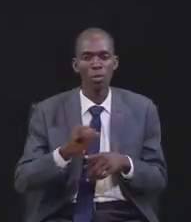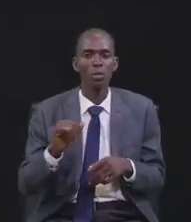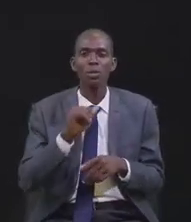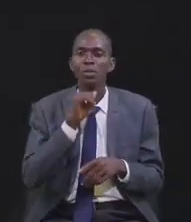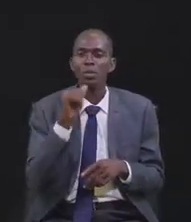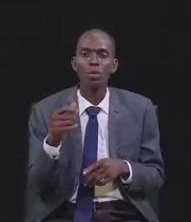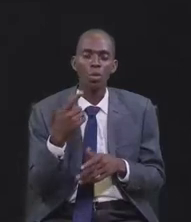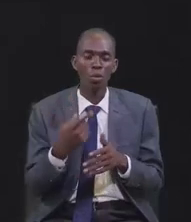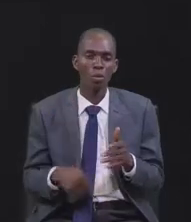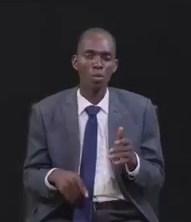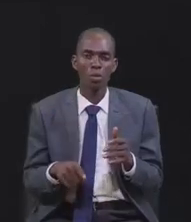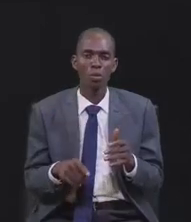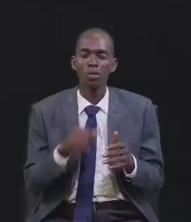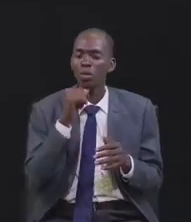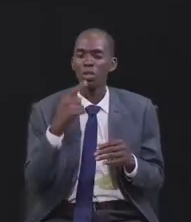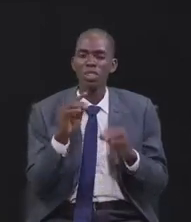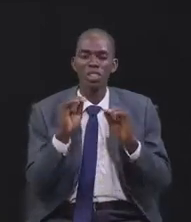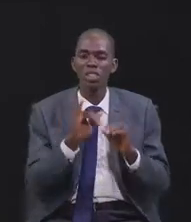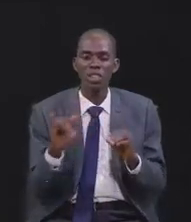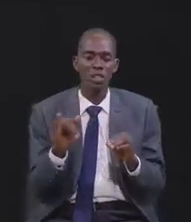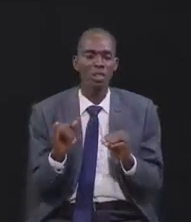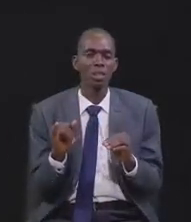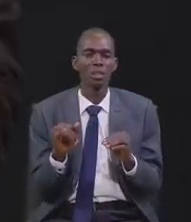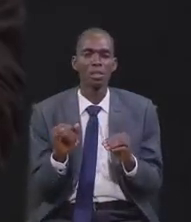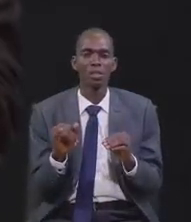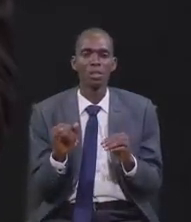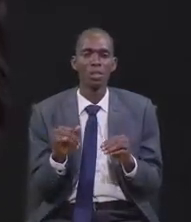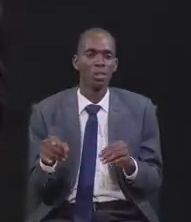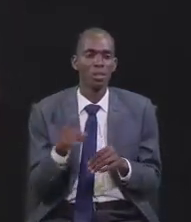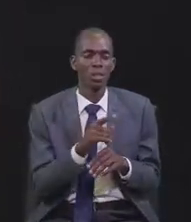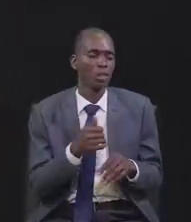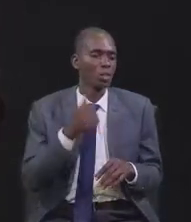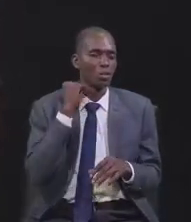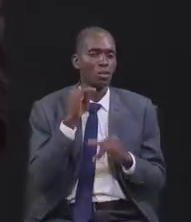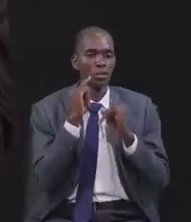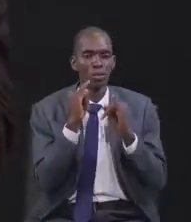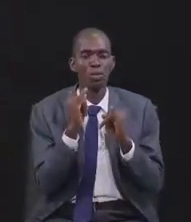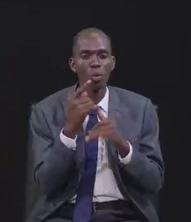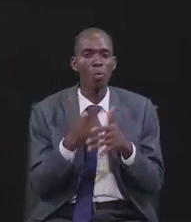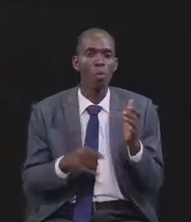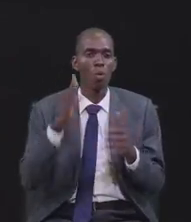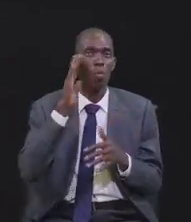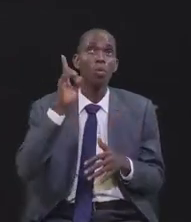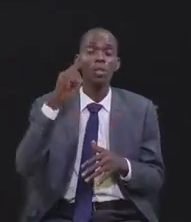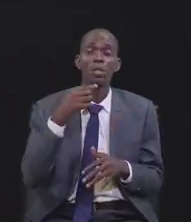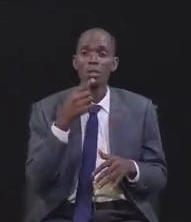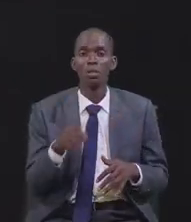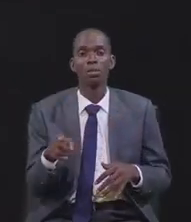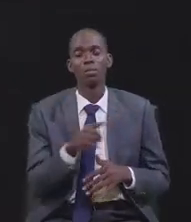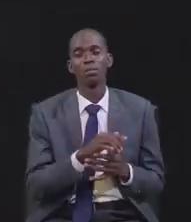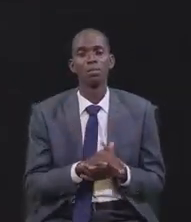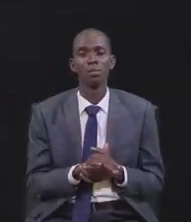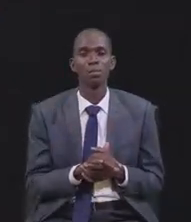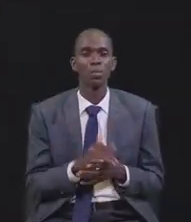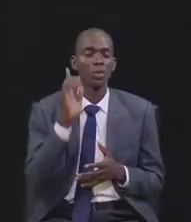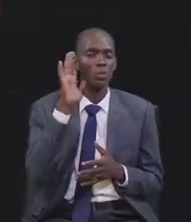et non la docilité. Ils ne sont pas dociles, ils refusent les instructions. Qu'est-ce qu'il va leur dire? Il dira, je ne vous ai